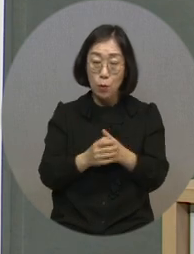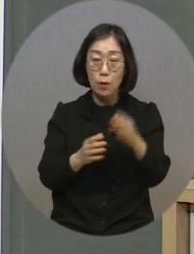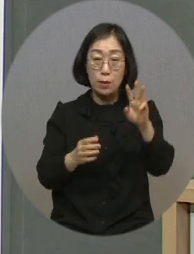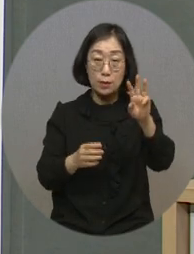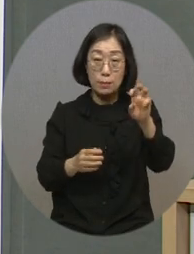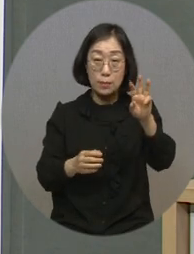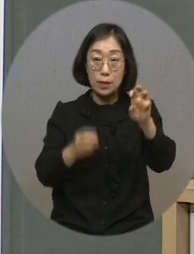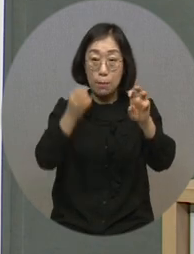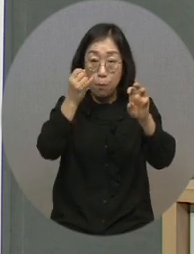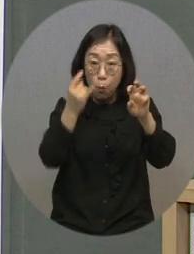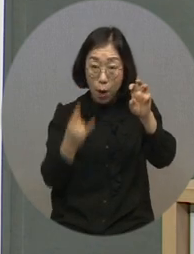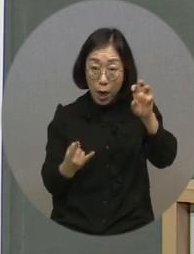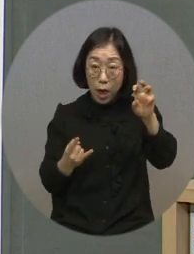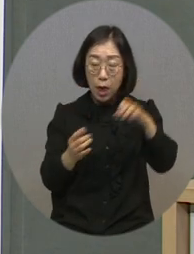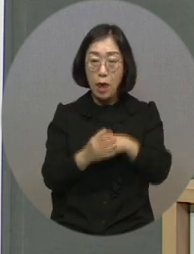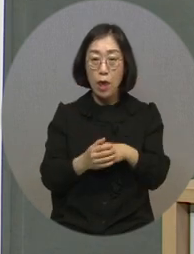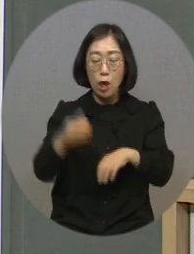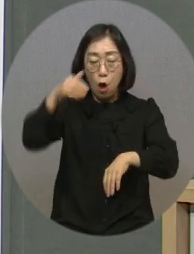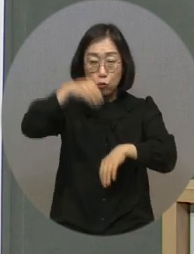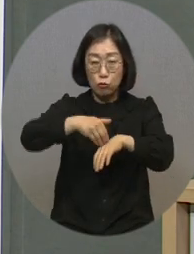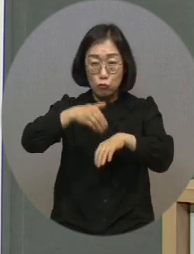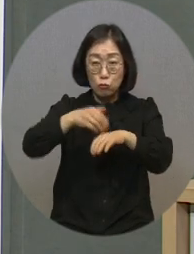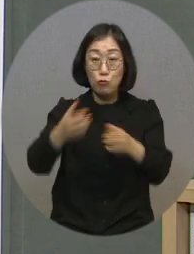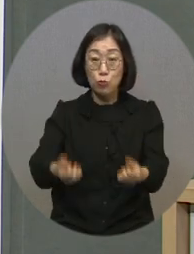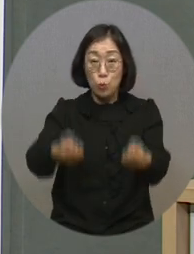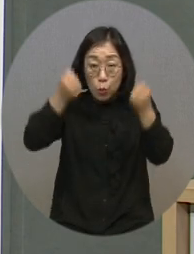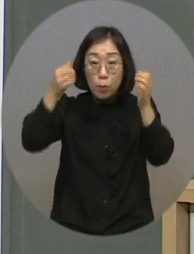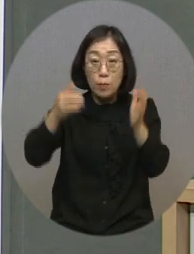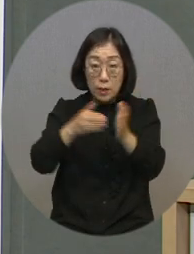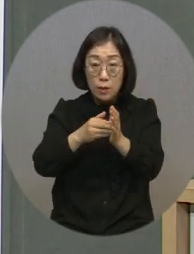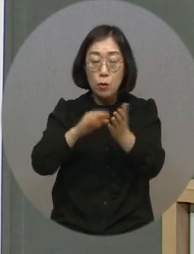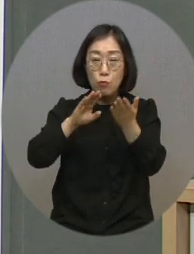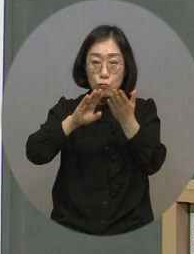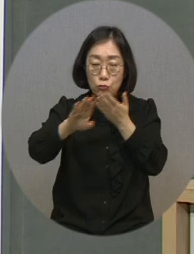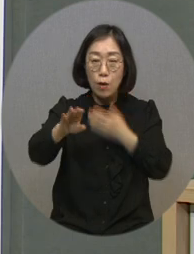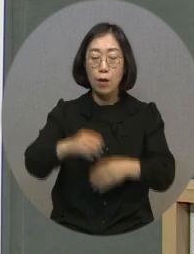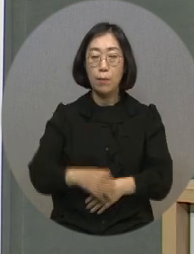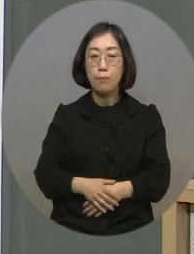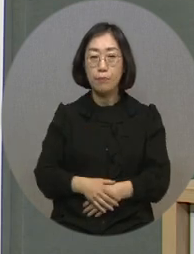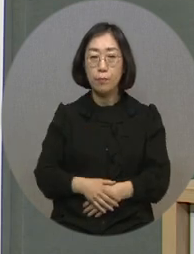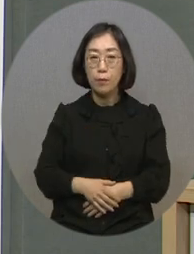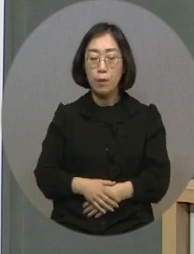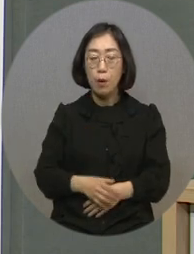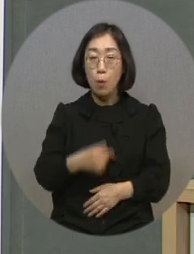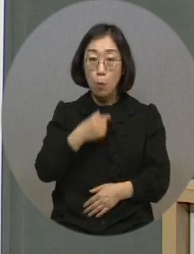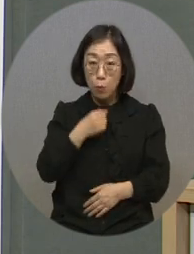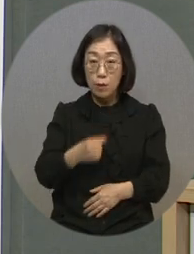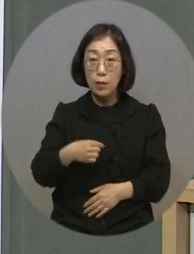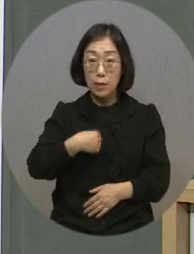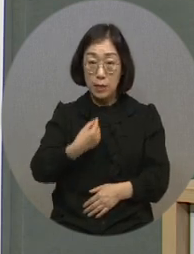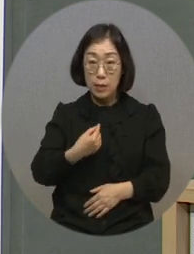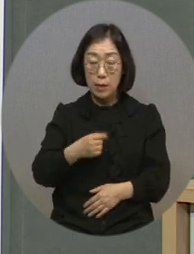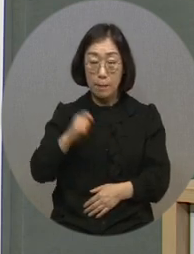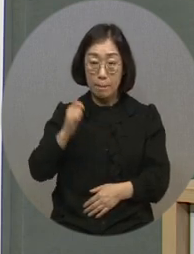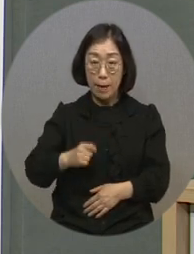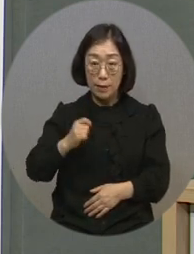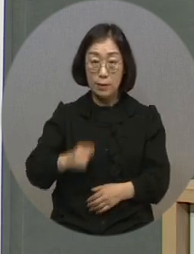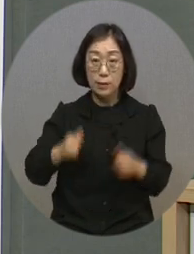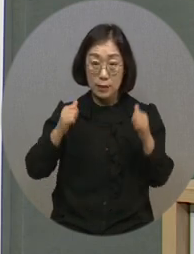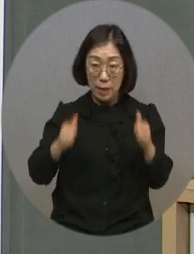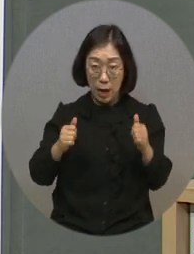33회 연수원 수료를 했으면은 대개 이제 판검사가